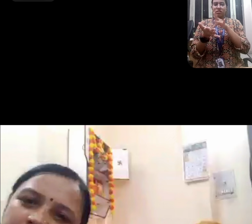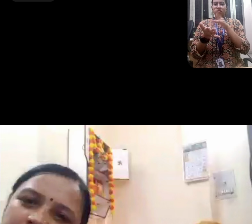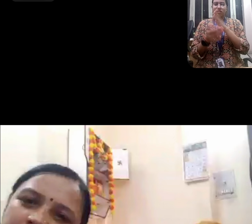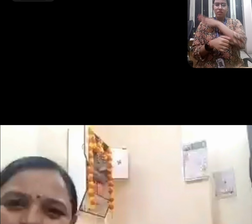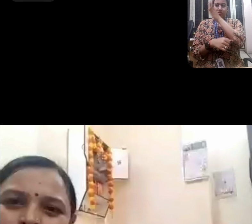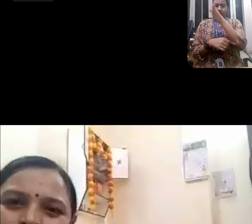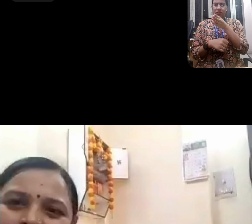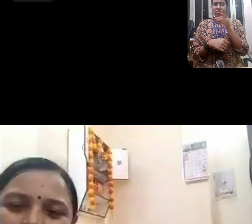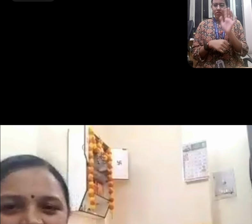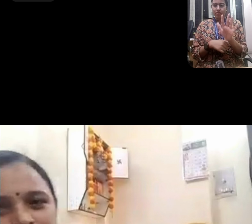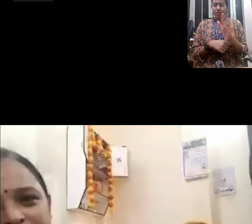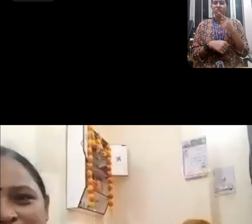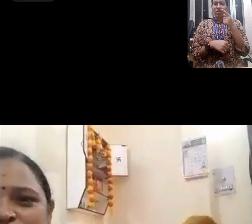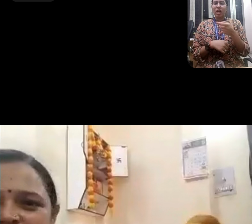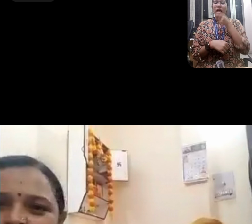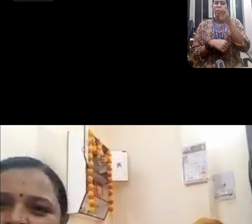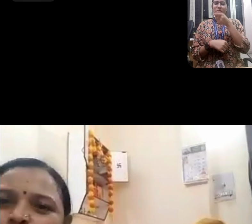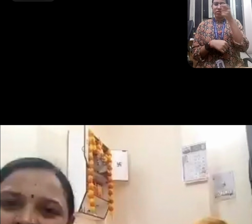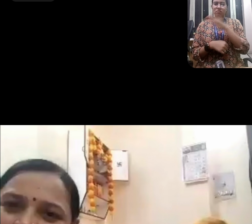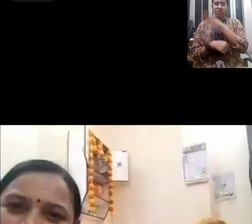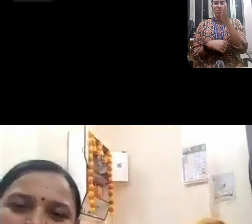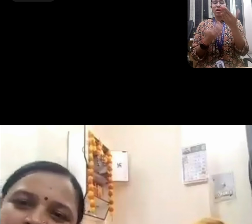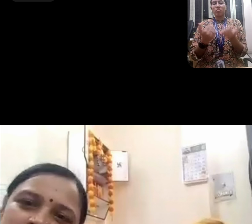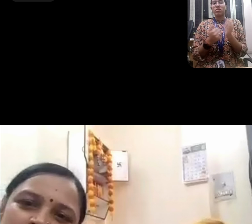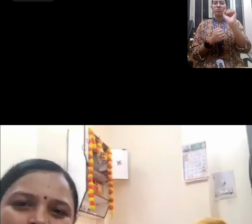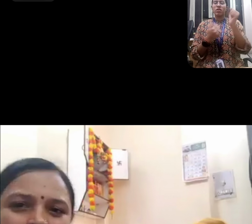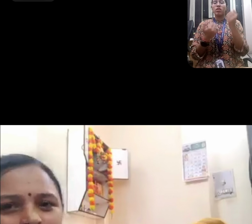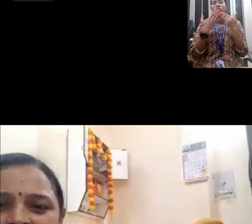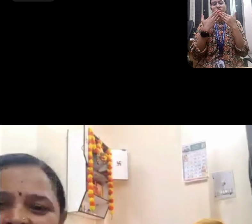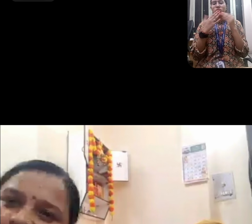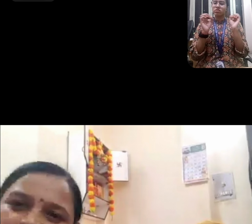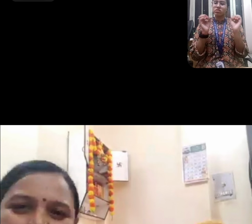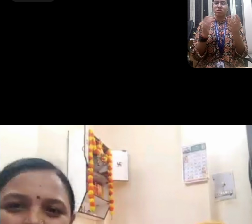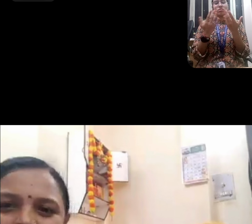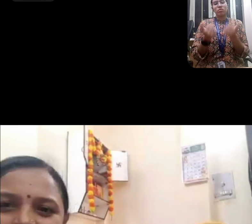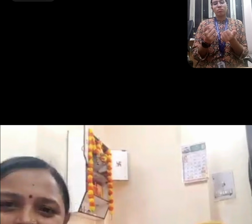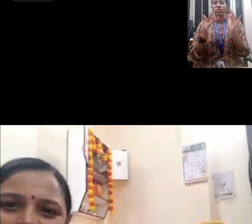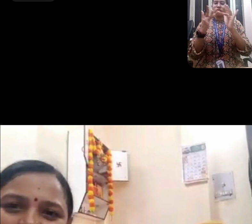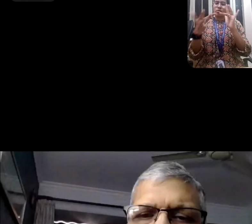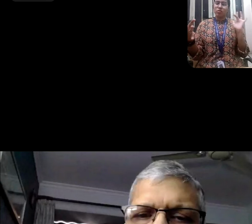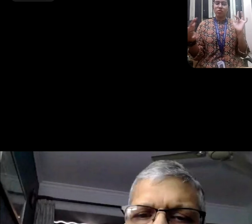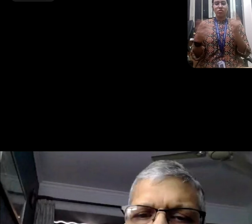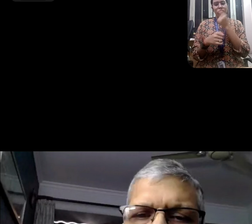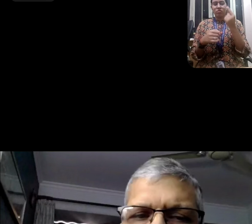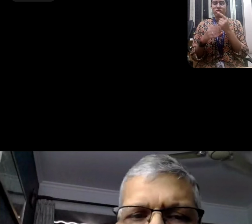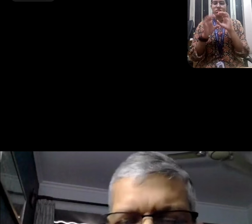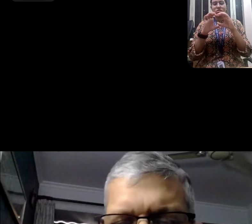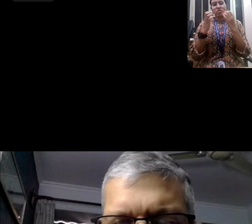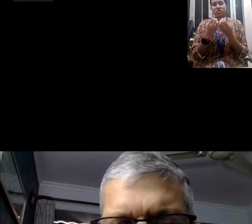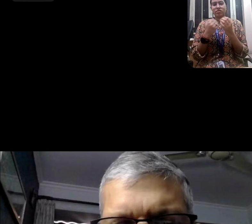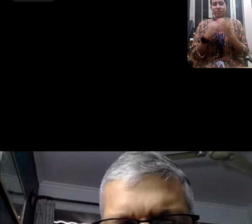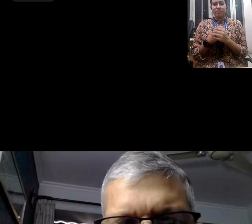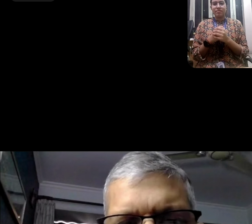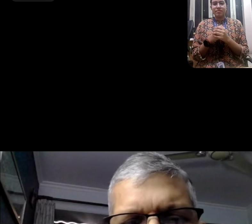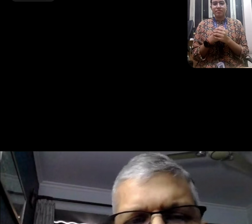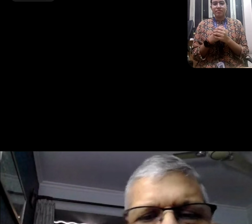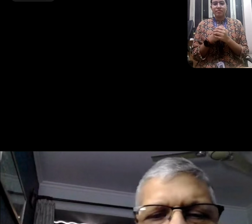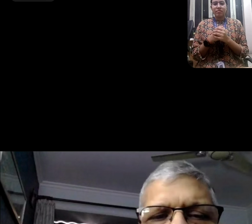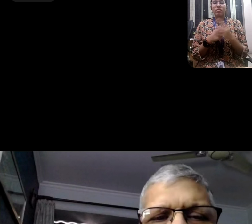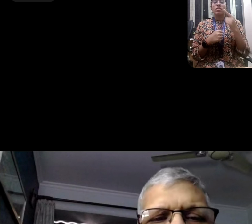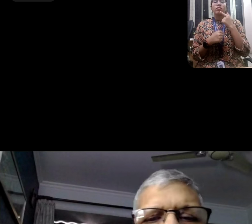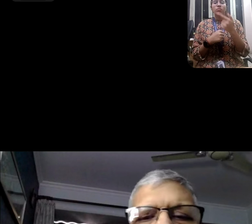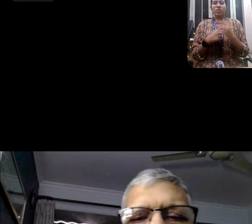कभी कभी जाती हूँ, पर अभी फिलहाल तो जैसे जब से स्कूल स्टार्ट हो गई ना तो ऑनलाइन ही ले रही हूँ क्लासेस। वेरी गुड। तो कोई आप हमारे जो